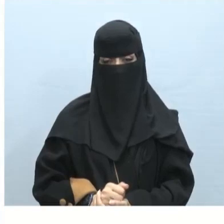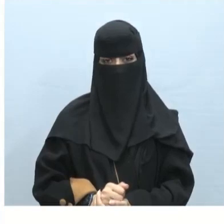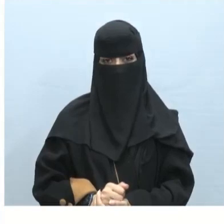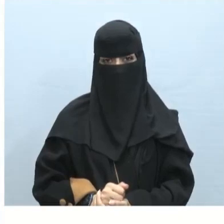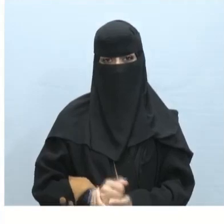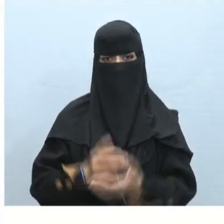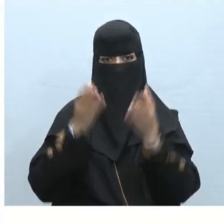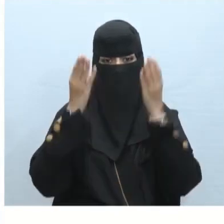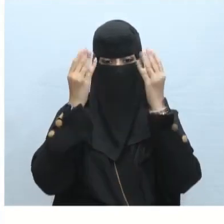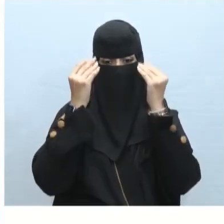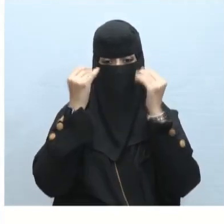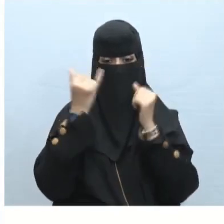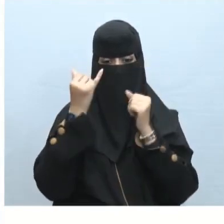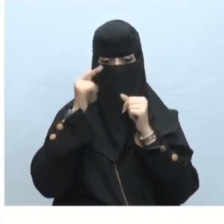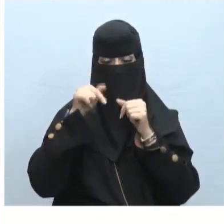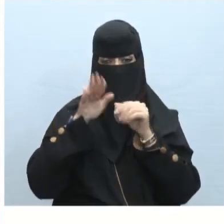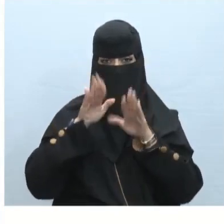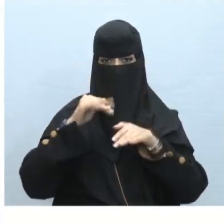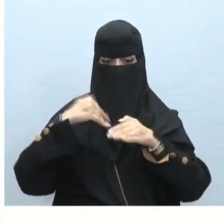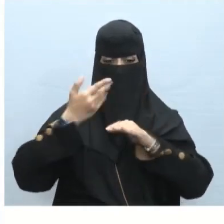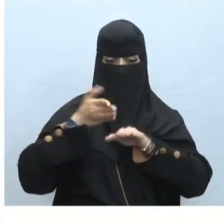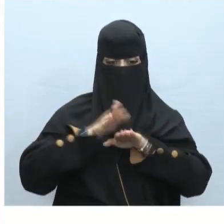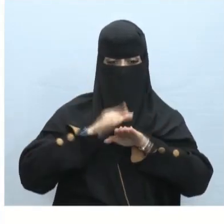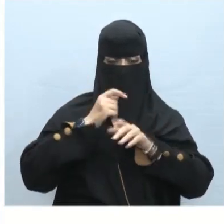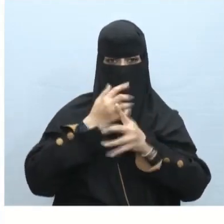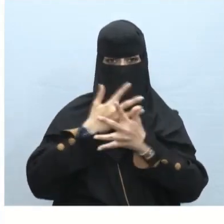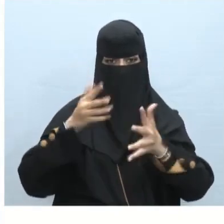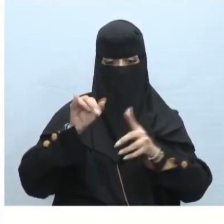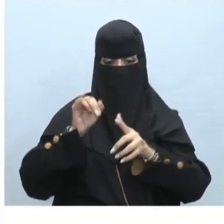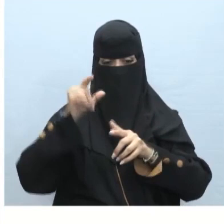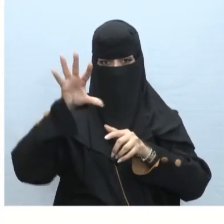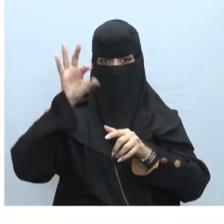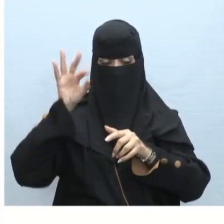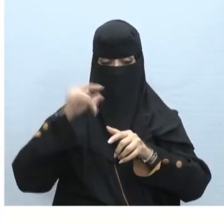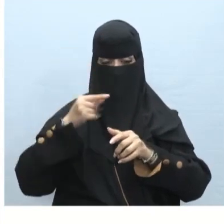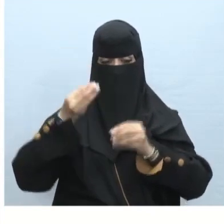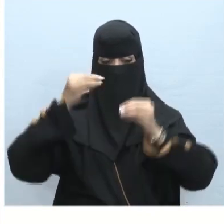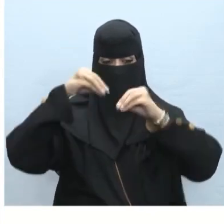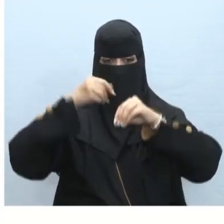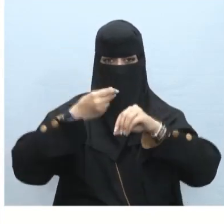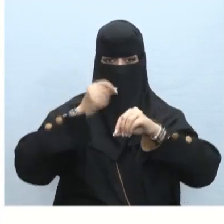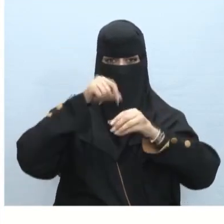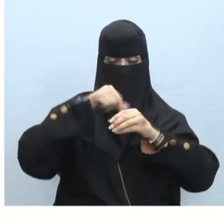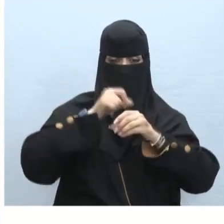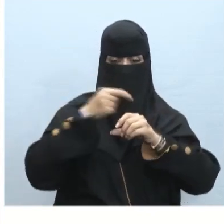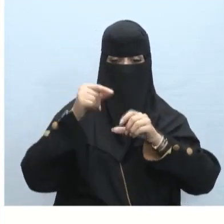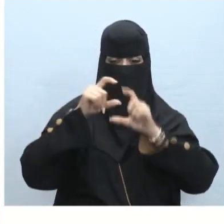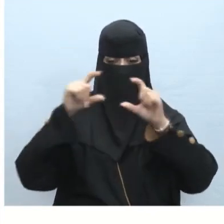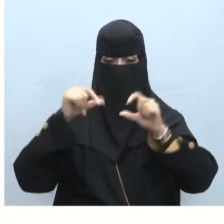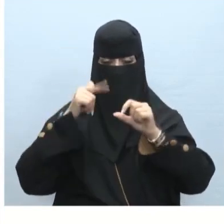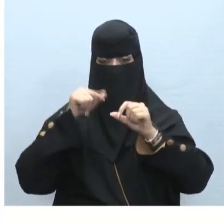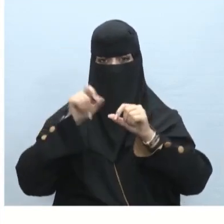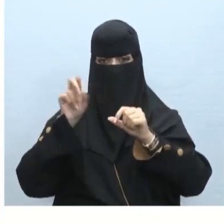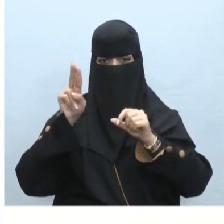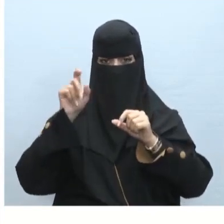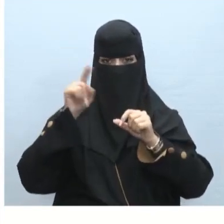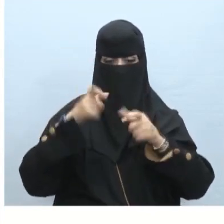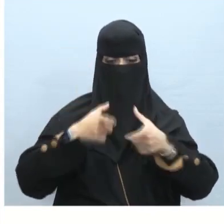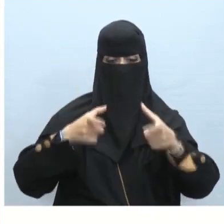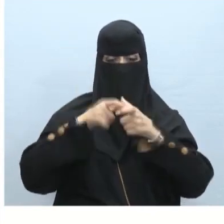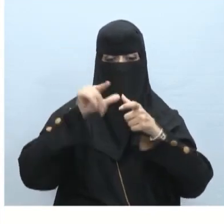ايضا ذكرنا انه يمكنك العثور على الكثير من الخيارات المضمنه في علامات التبويب